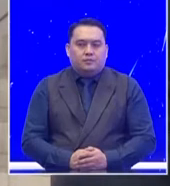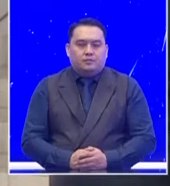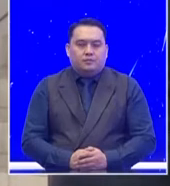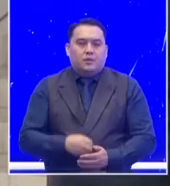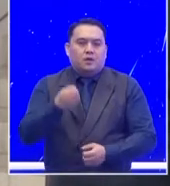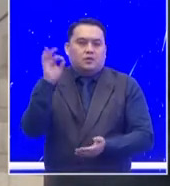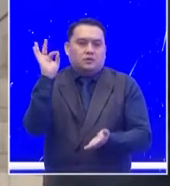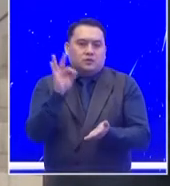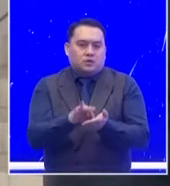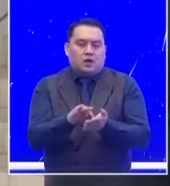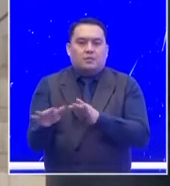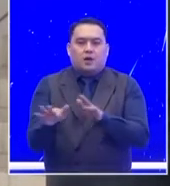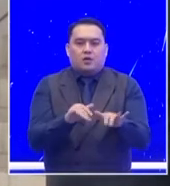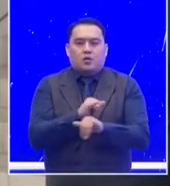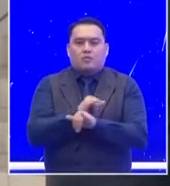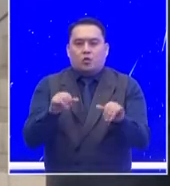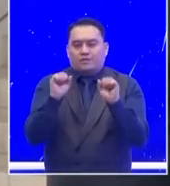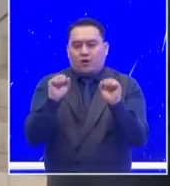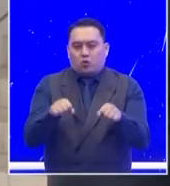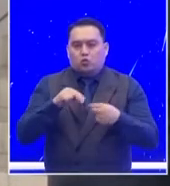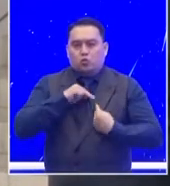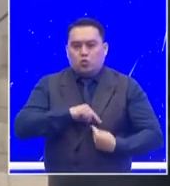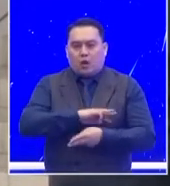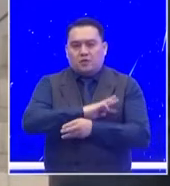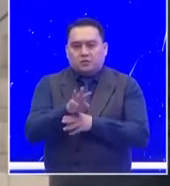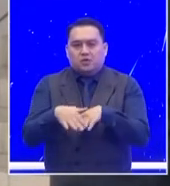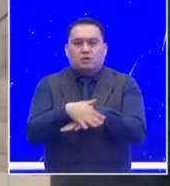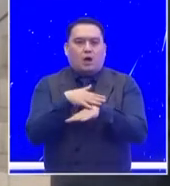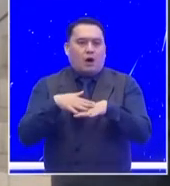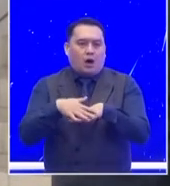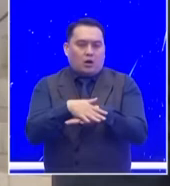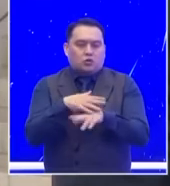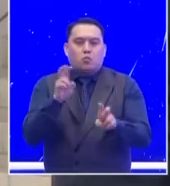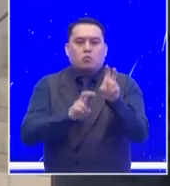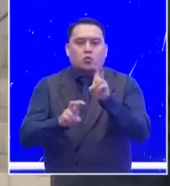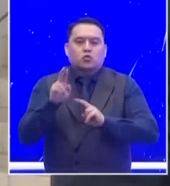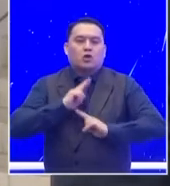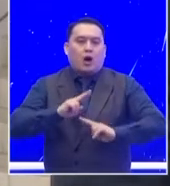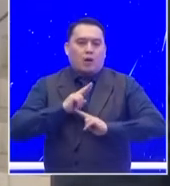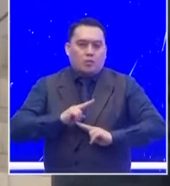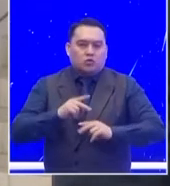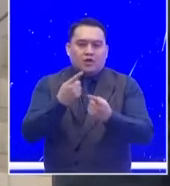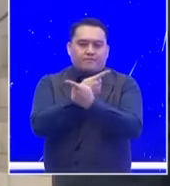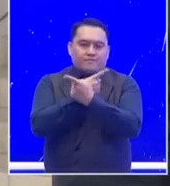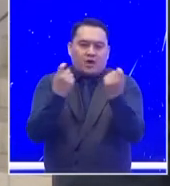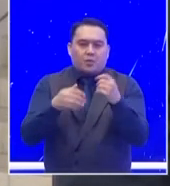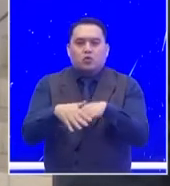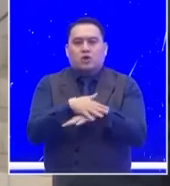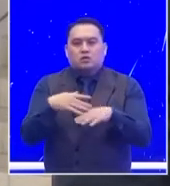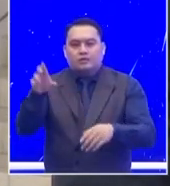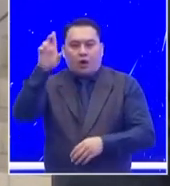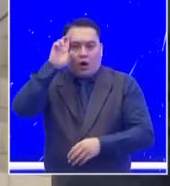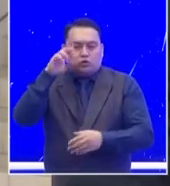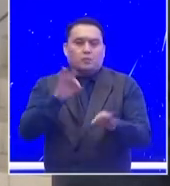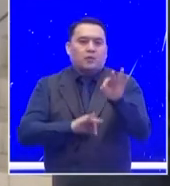Цель данного мероприятия – расширение возможностей трудоустройства граждан, находящихся в поиске работы, широкое информирование населения о